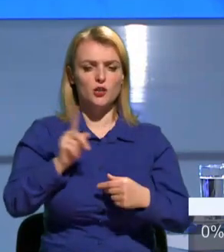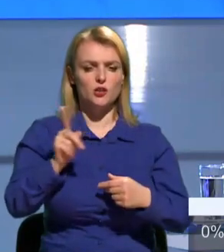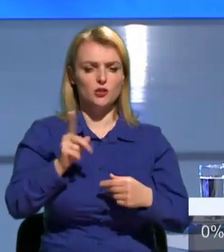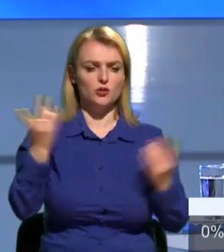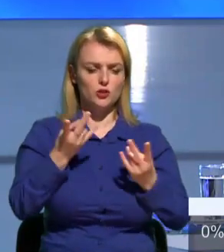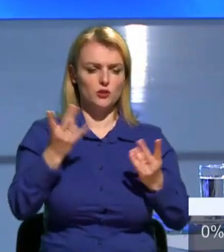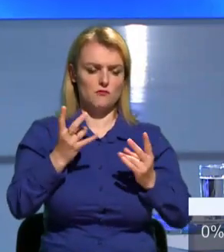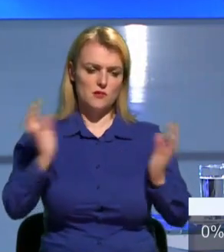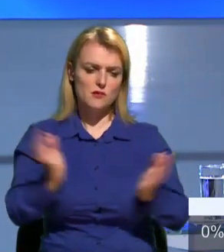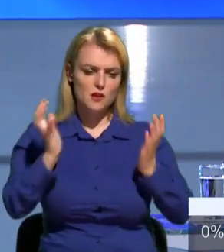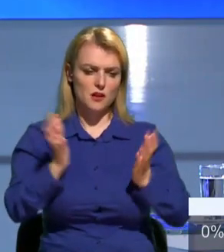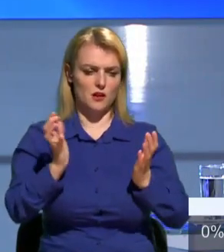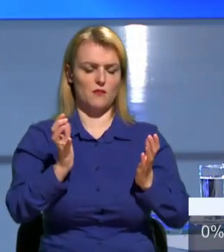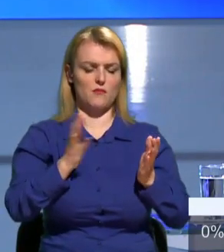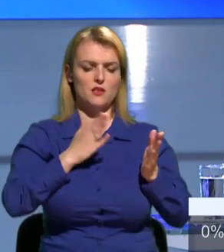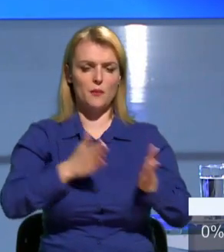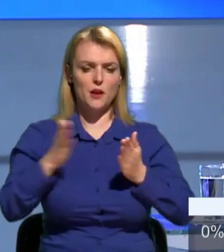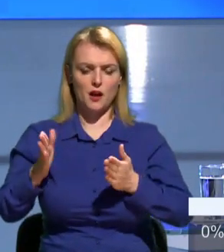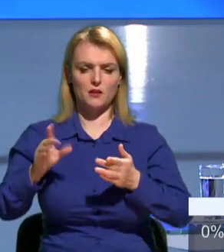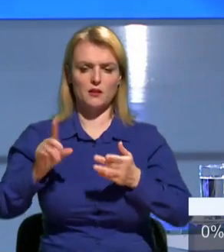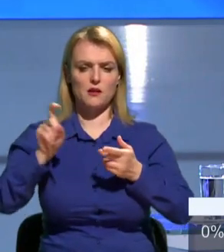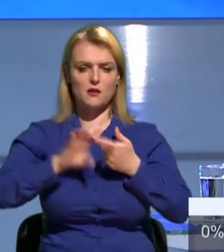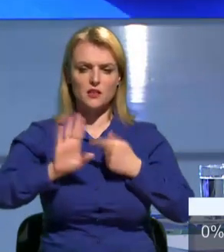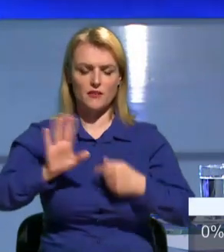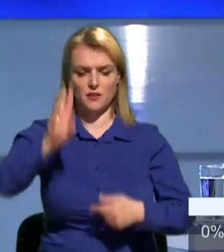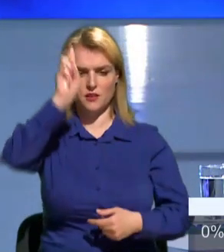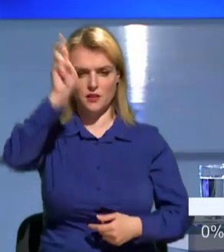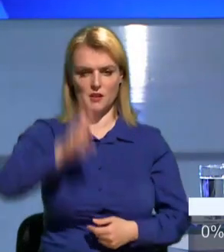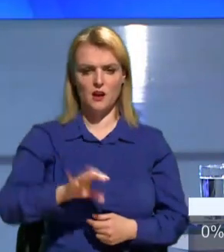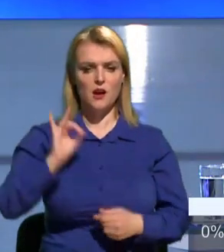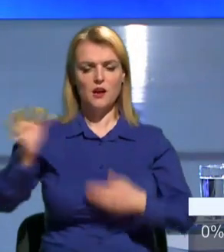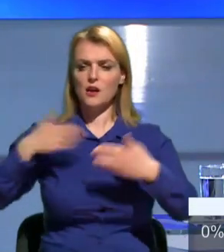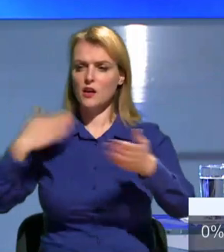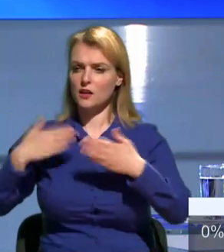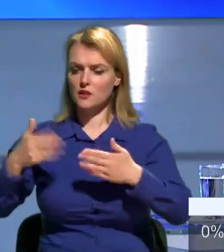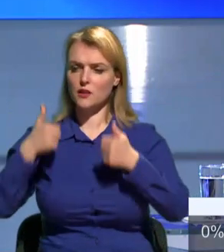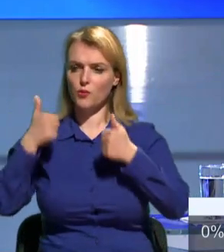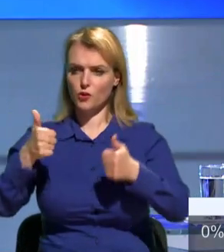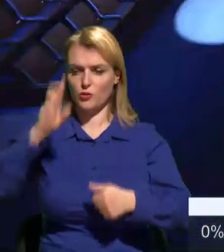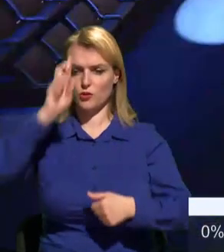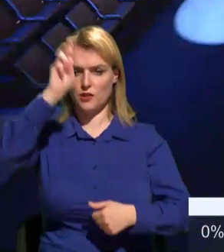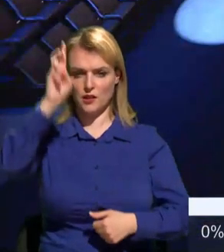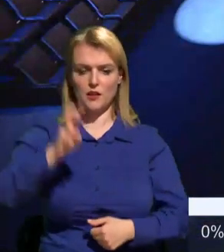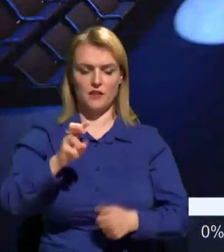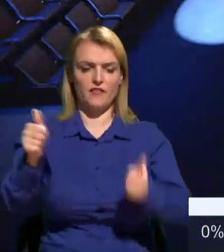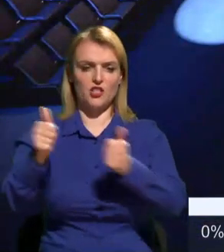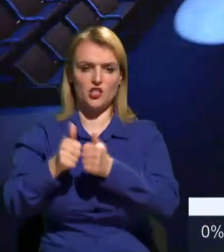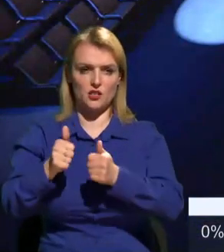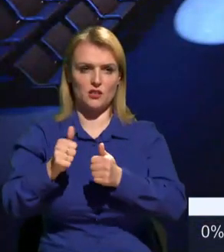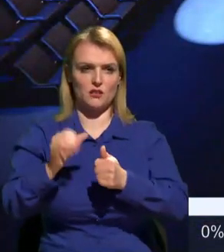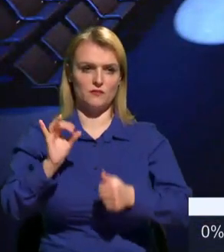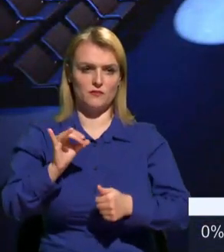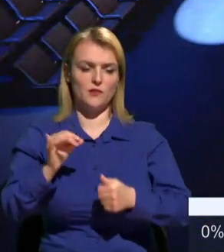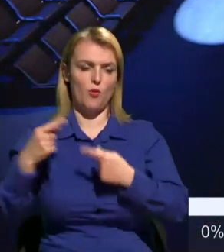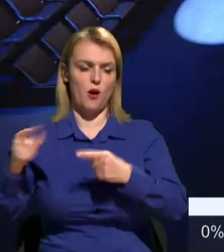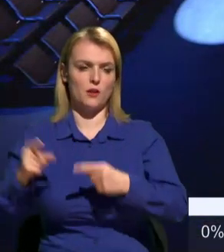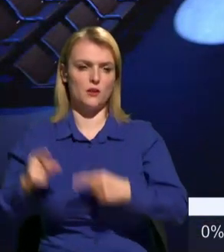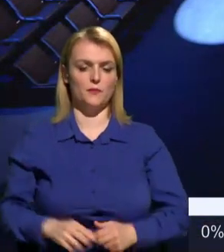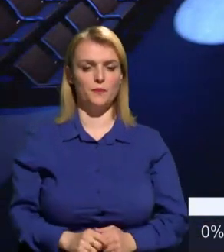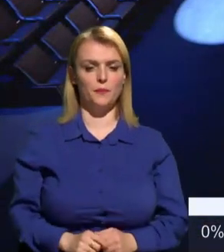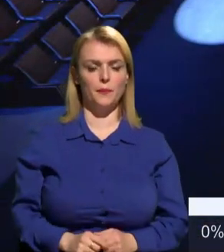statalitatea Republicii Moldova. Și la relații externe echilibrate. Minutul dumneavoastră